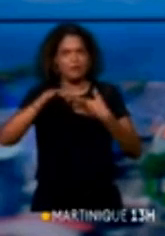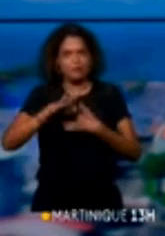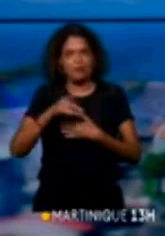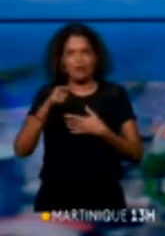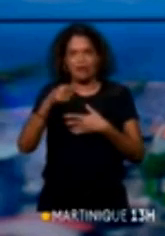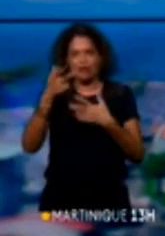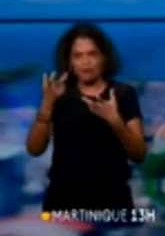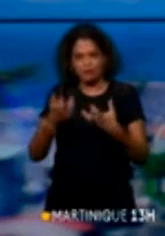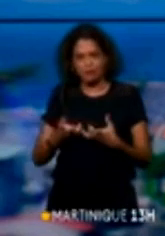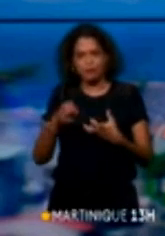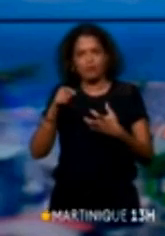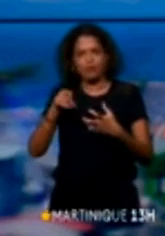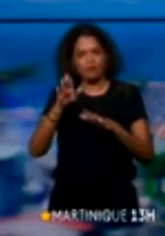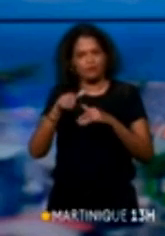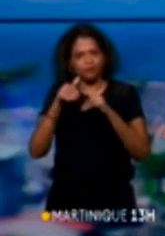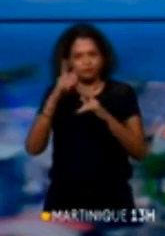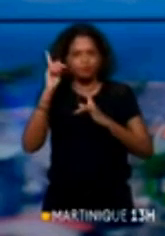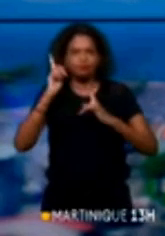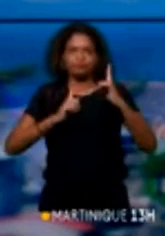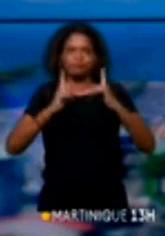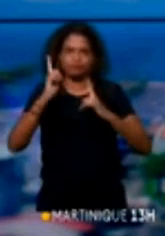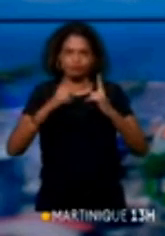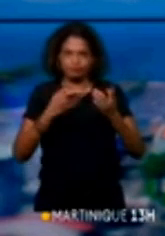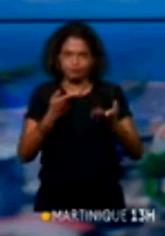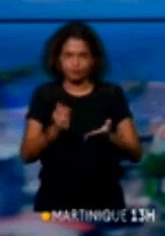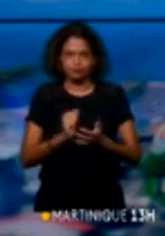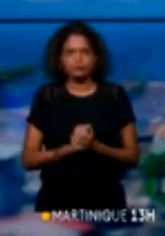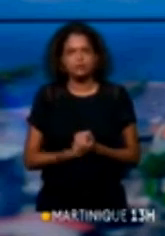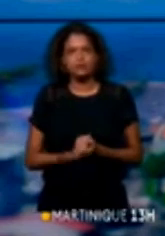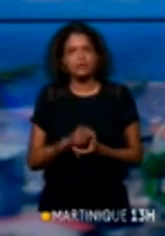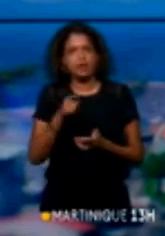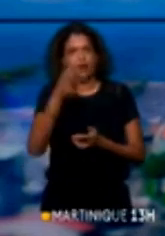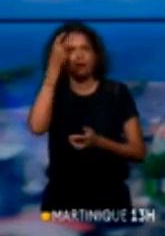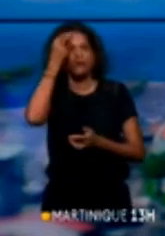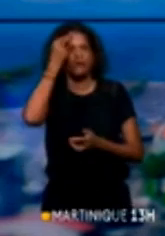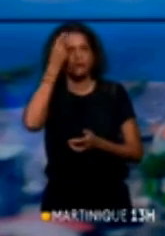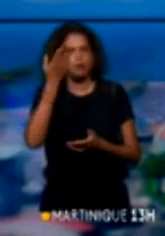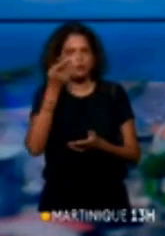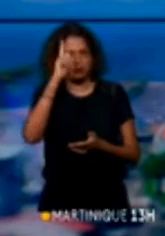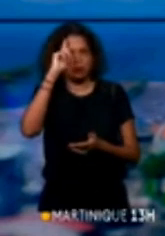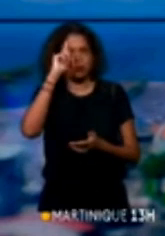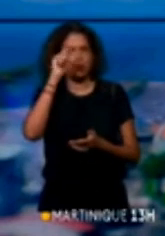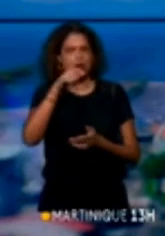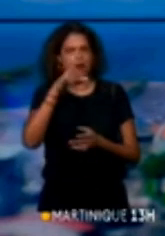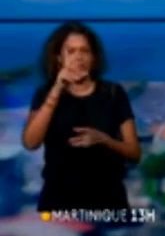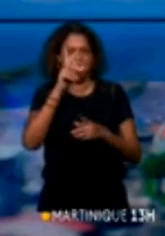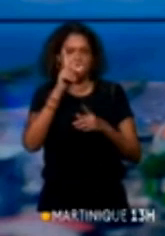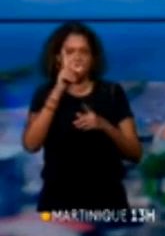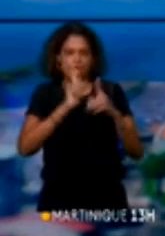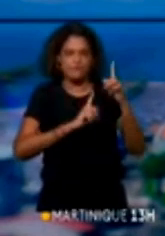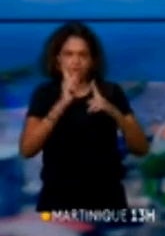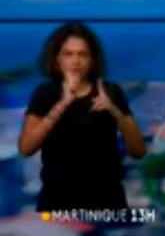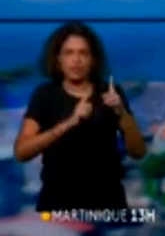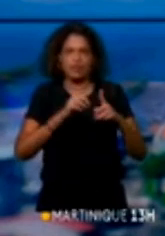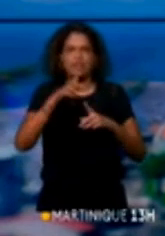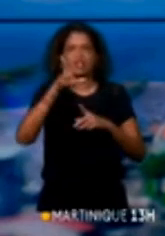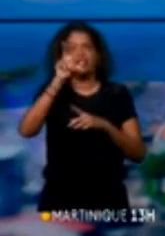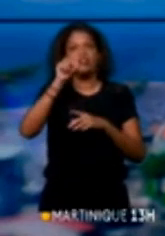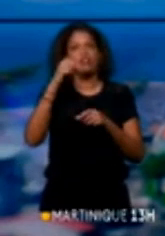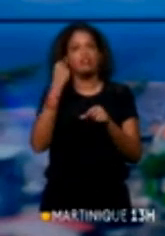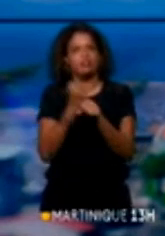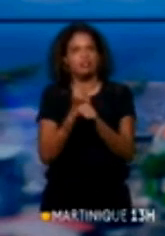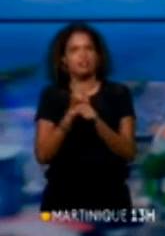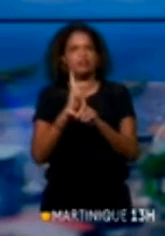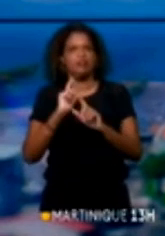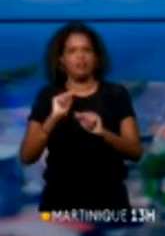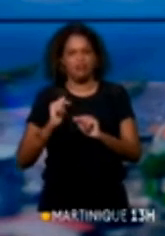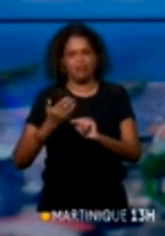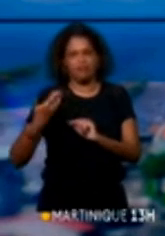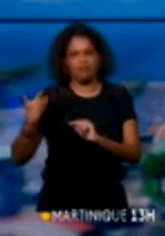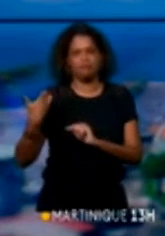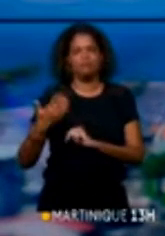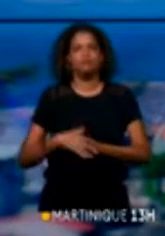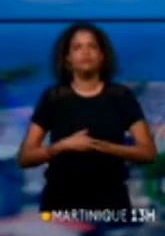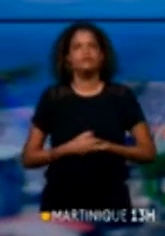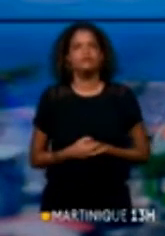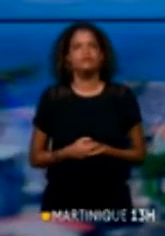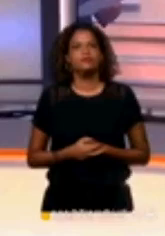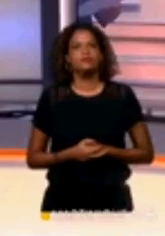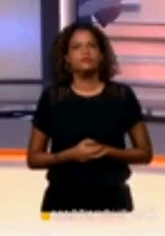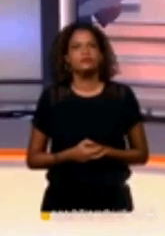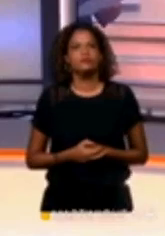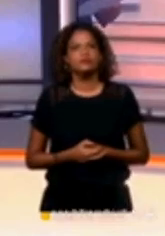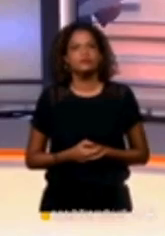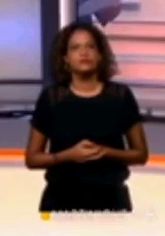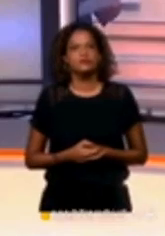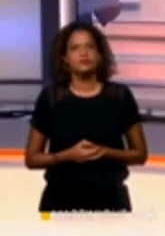sa cérémonie à Paris. On la comprend car elle fête cette année ses 30 ans d'existence. Reportage Louis Audevas.